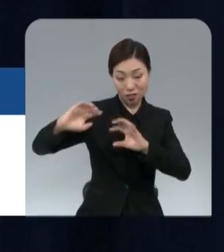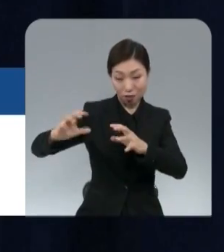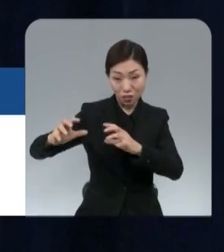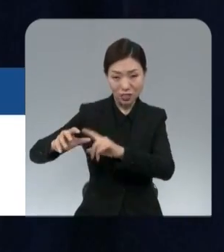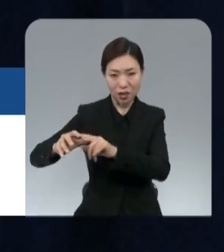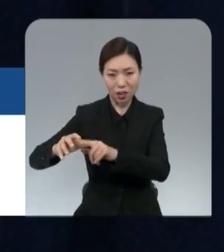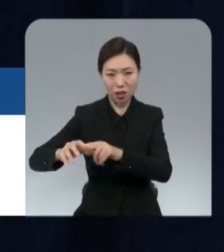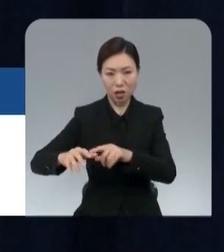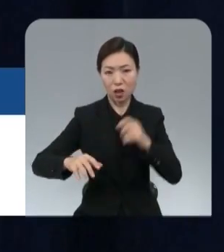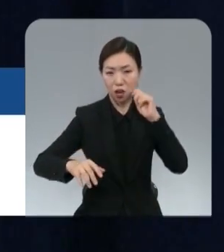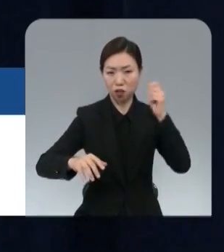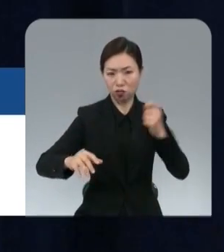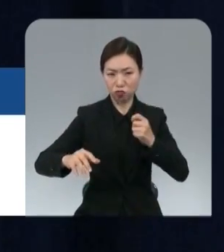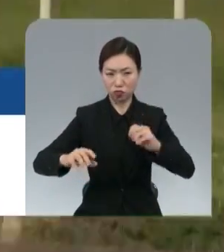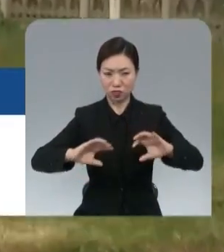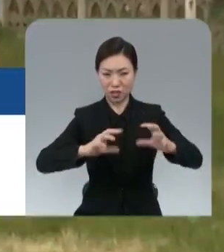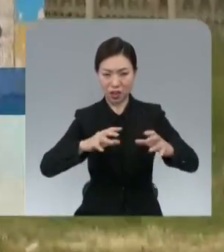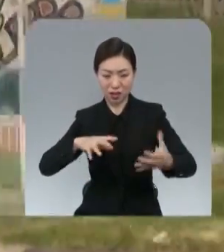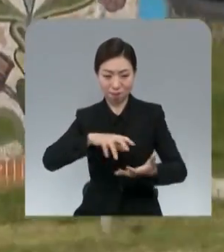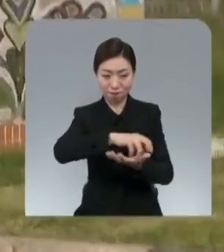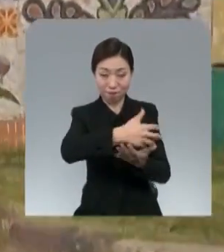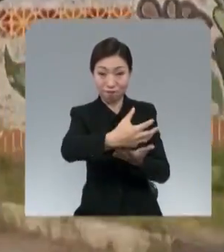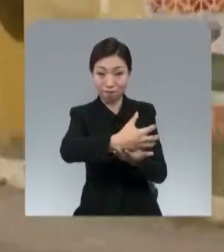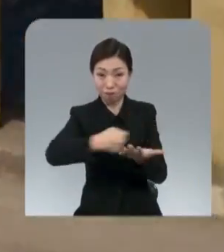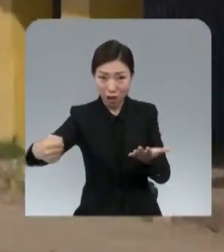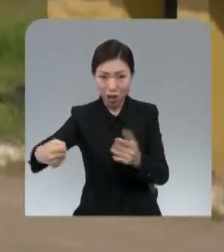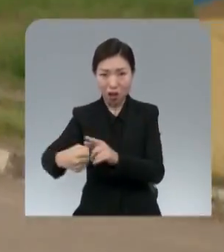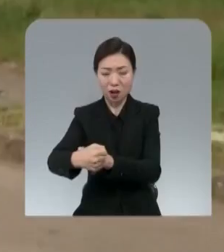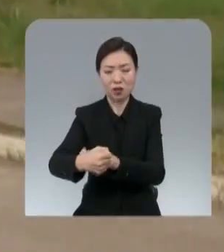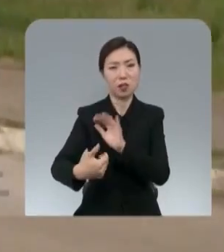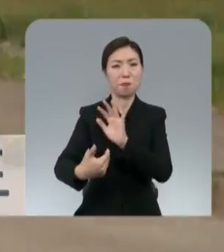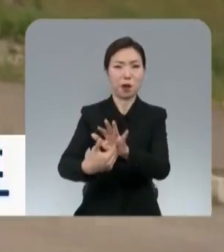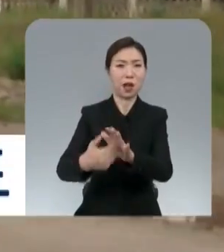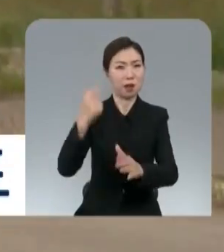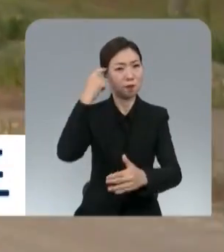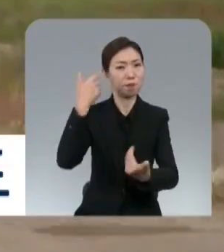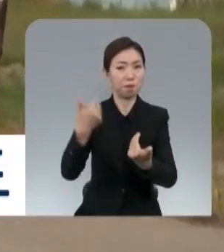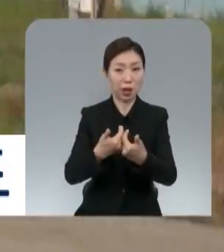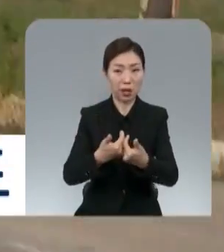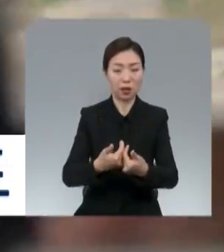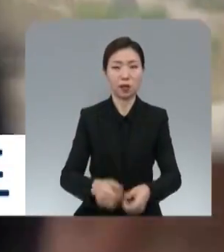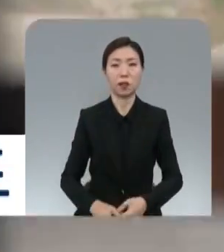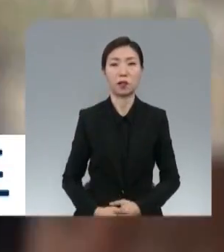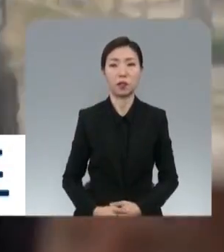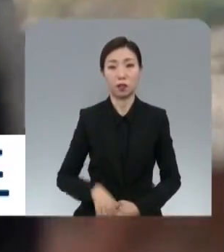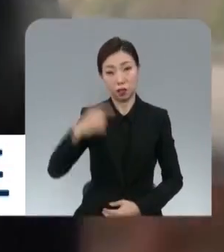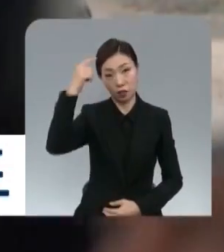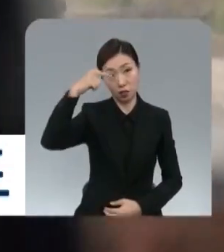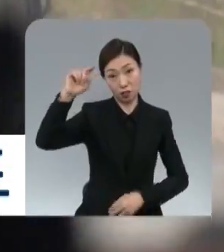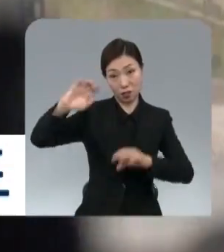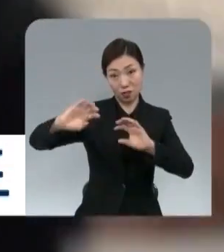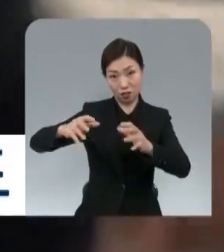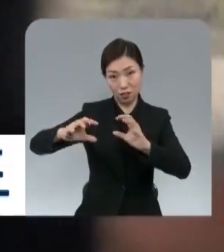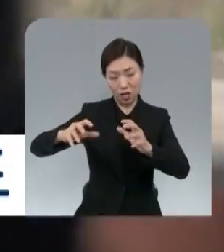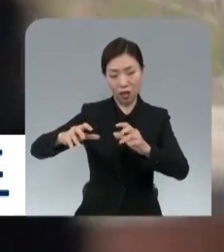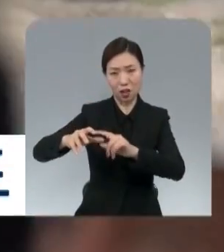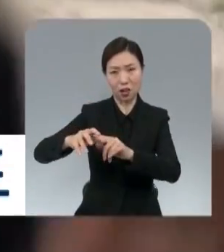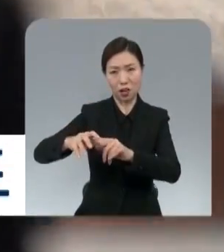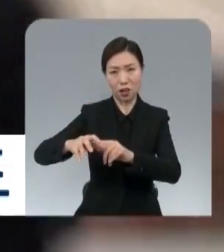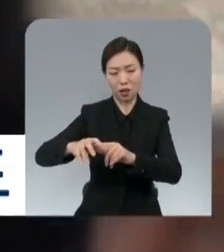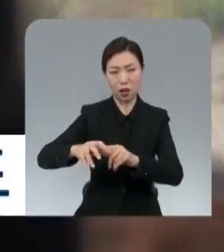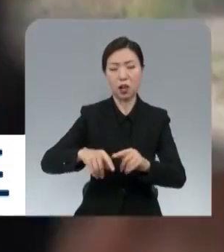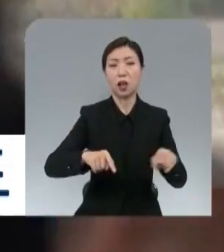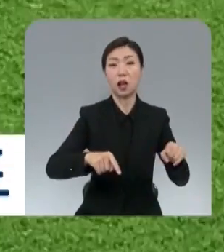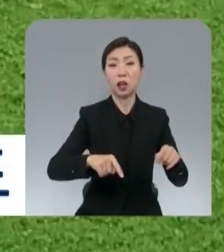territory by Russia. 하지만 러시아의 영토 병합 후 전쟁의 양상이 바뀔 수 있다는